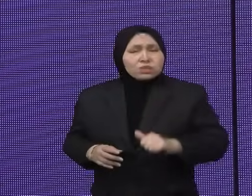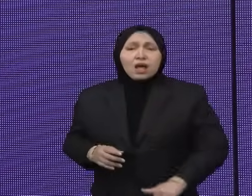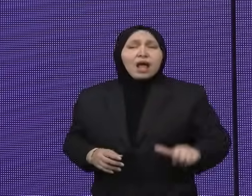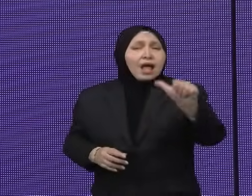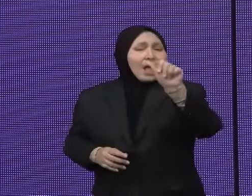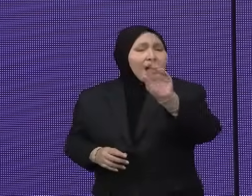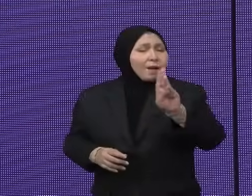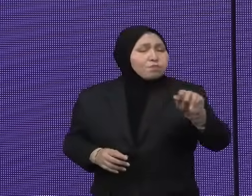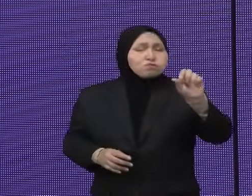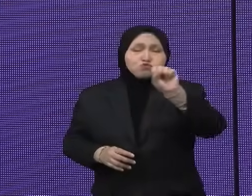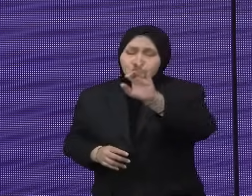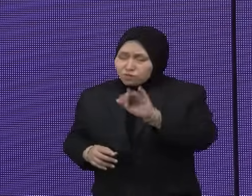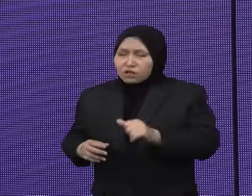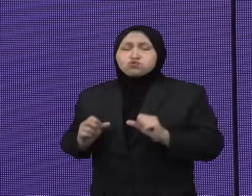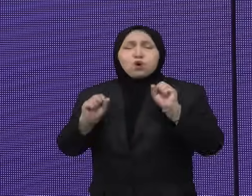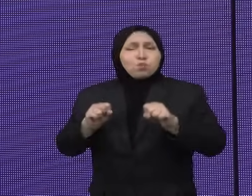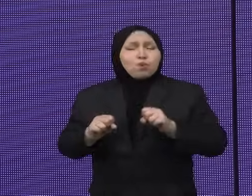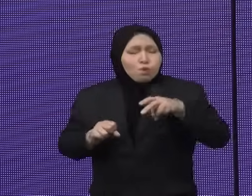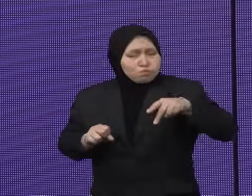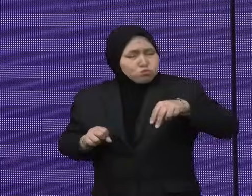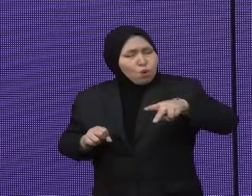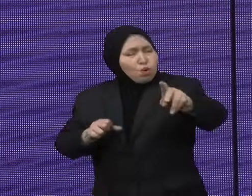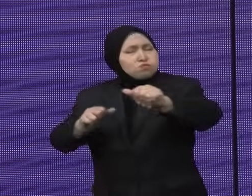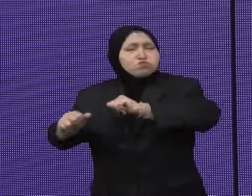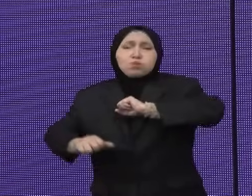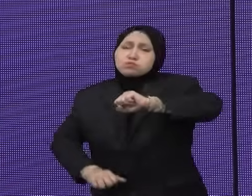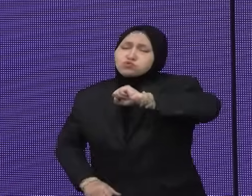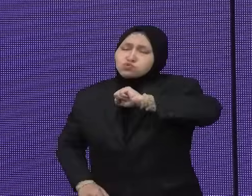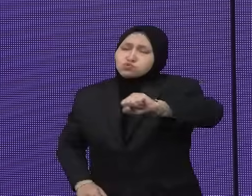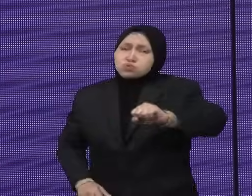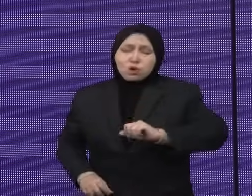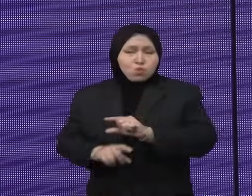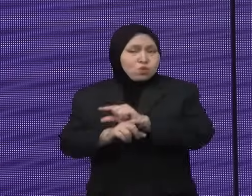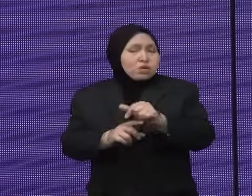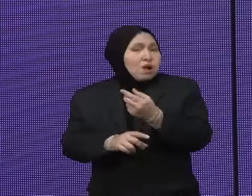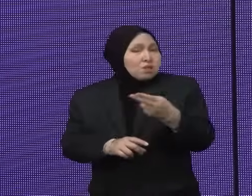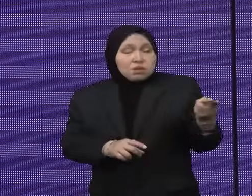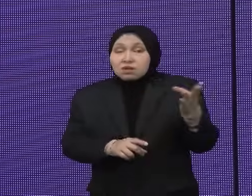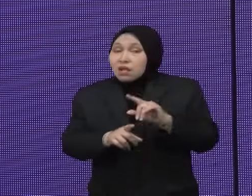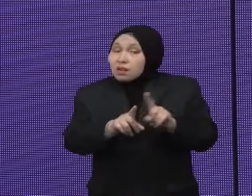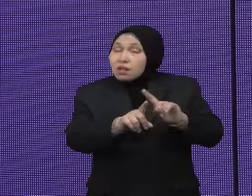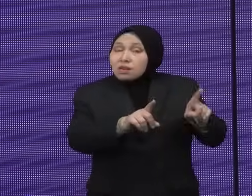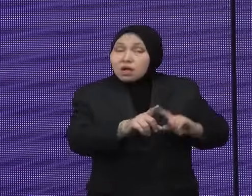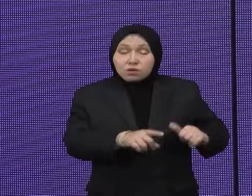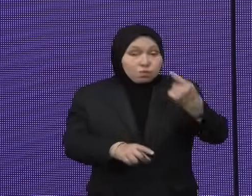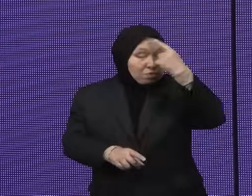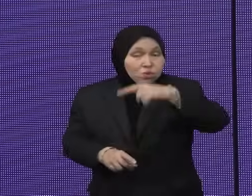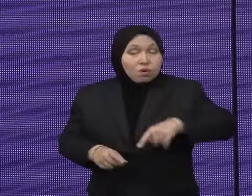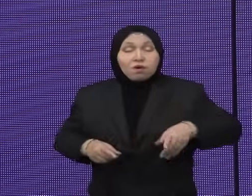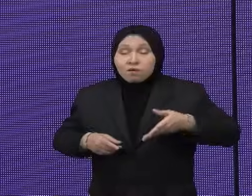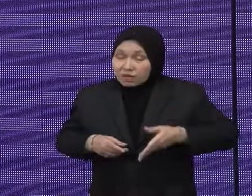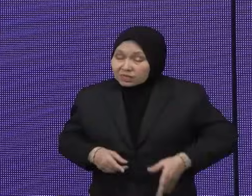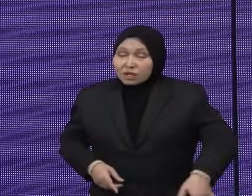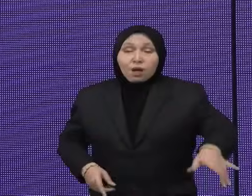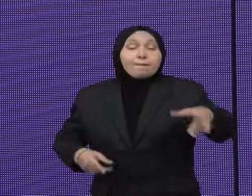Sufyan contohnya, mereka sanggup, ya, jalan jauh, berjuang, gunakan harta dan sebagainya untuk sabili taghut